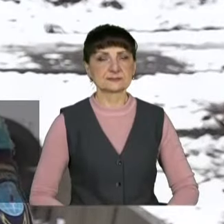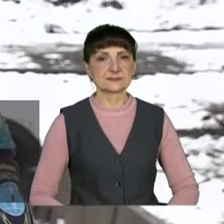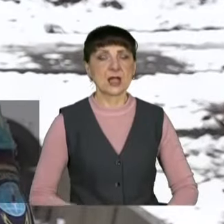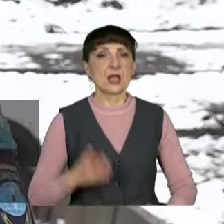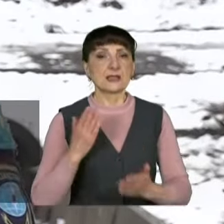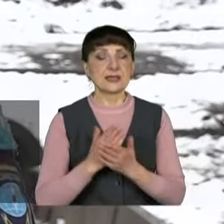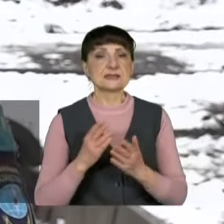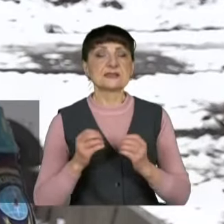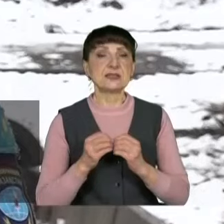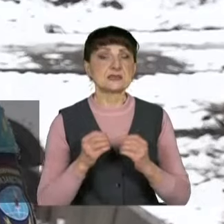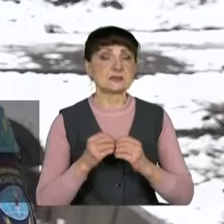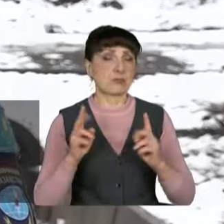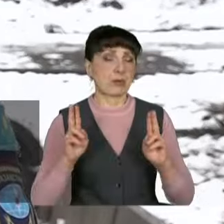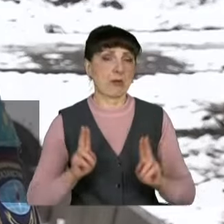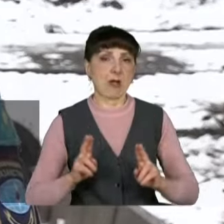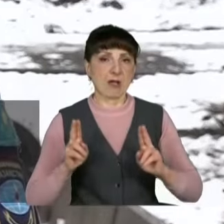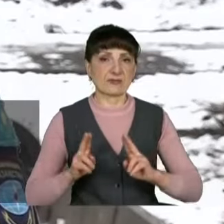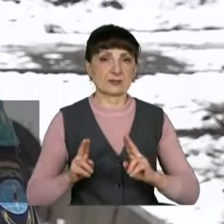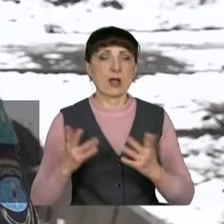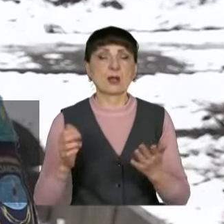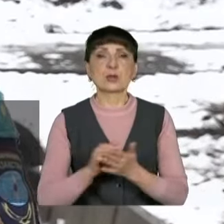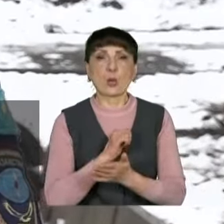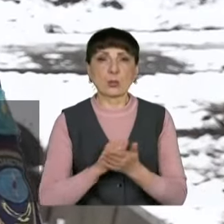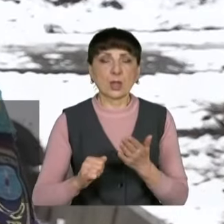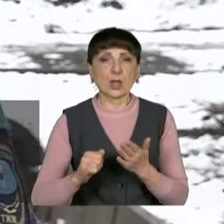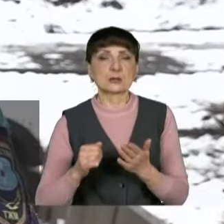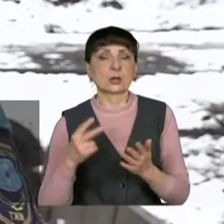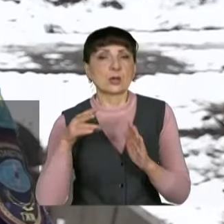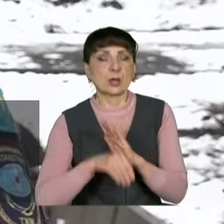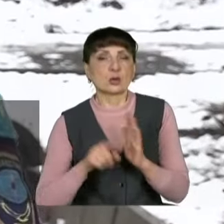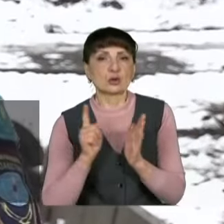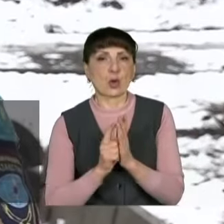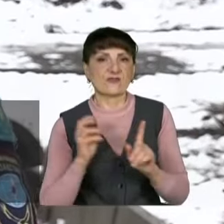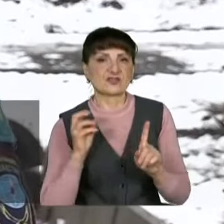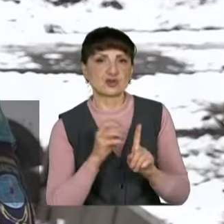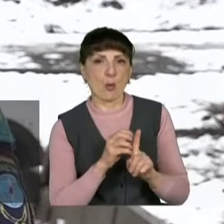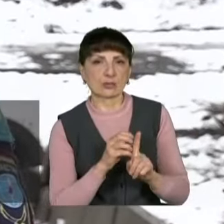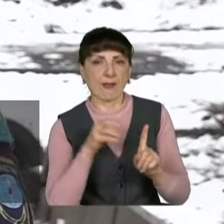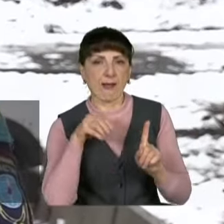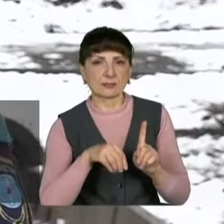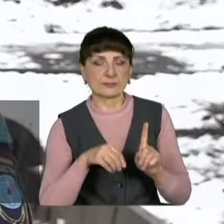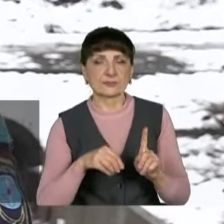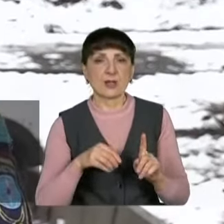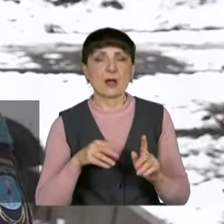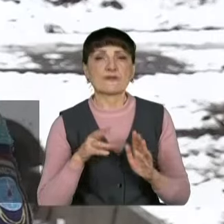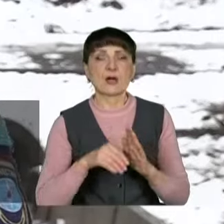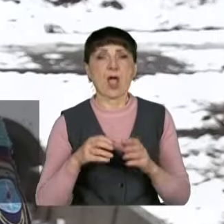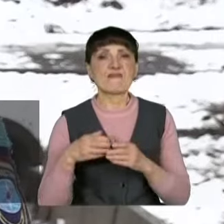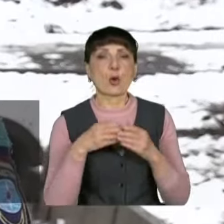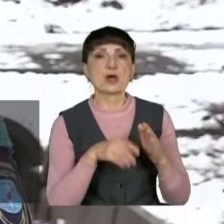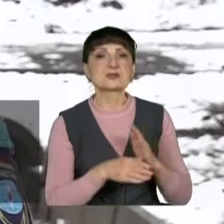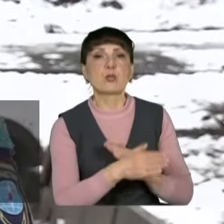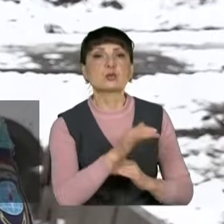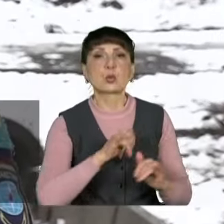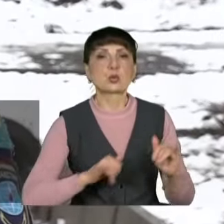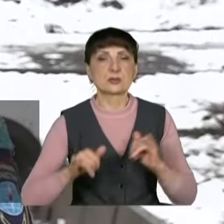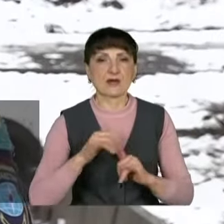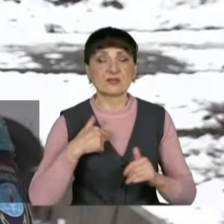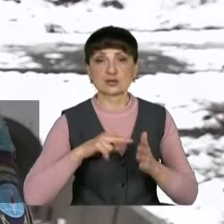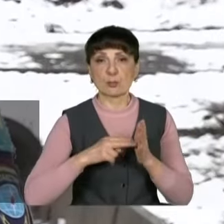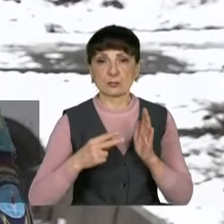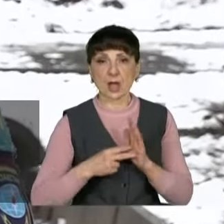Есть 10 элементарных правил. Какие документы, средства должны быть в тревожном чемоданчике. Обозначаем эвакуационные пути в здании. В наших